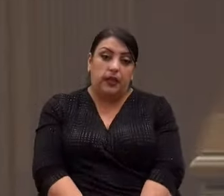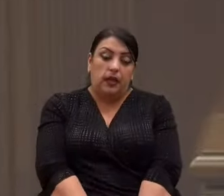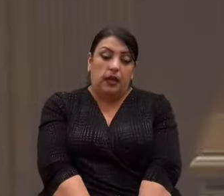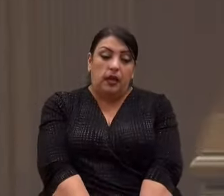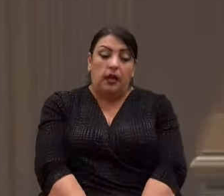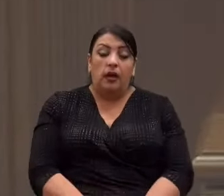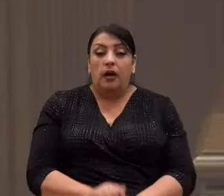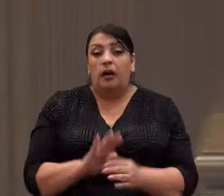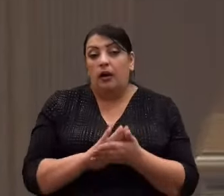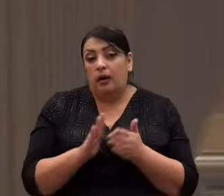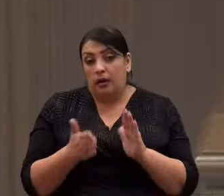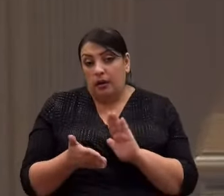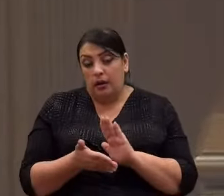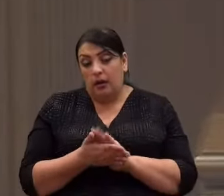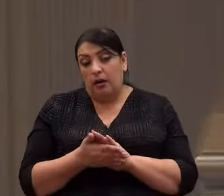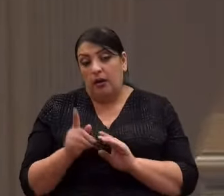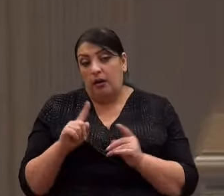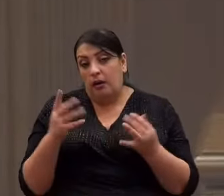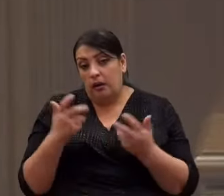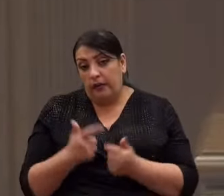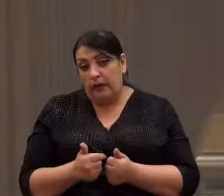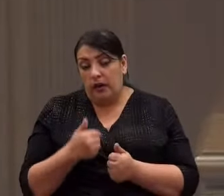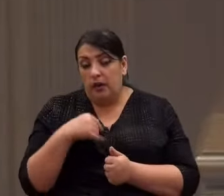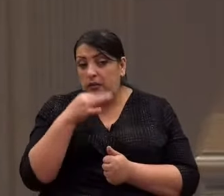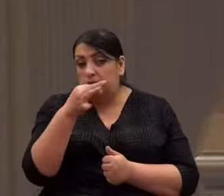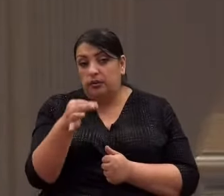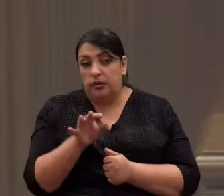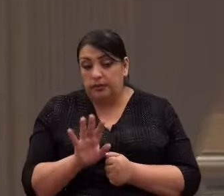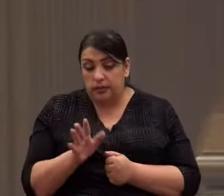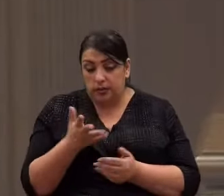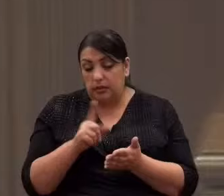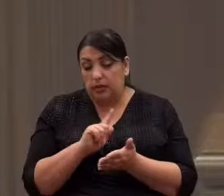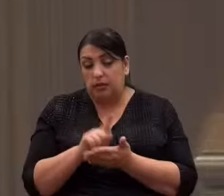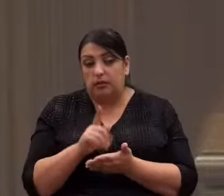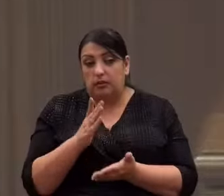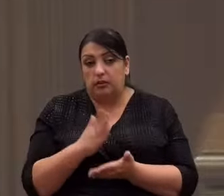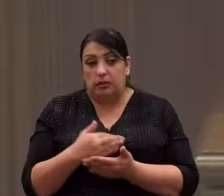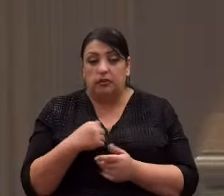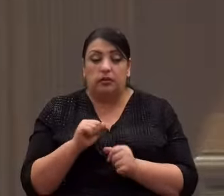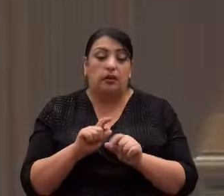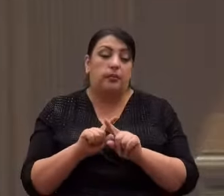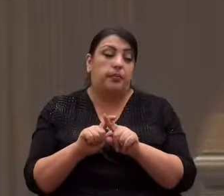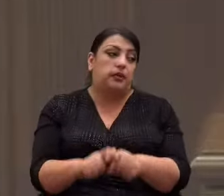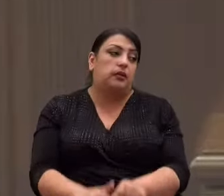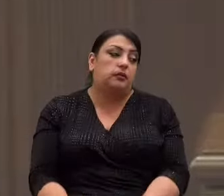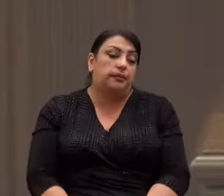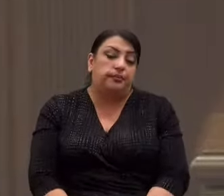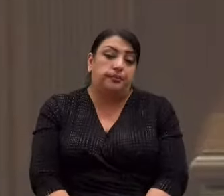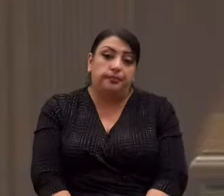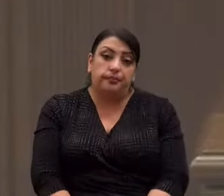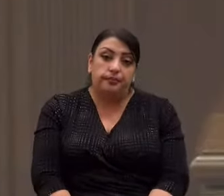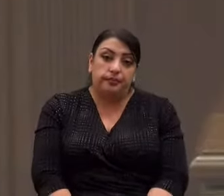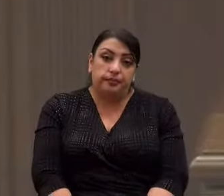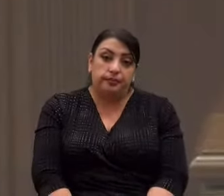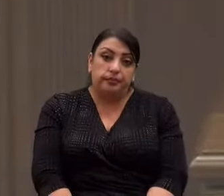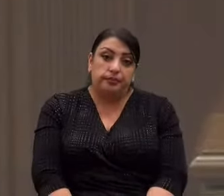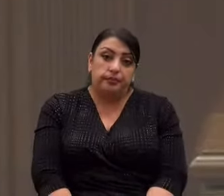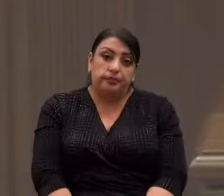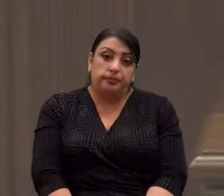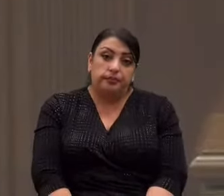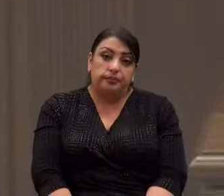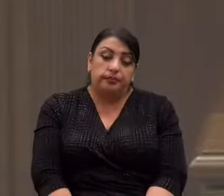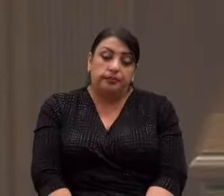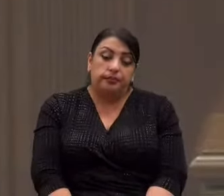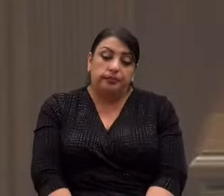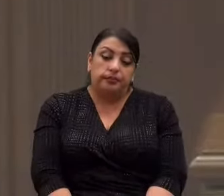Վիճակագրական այլ տվյալներ չնշեմ, եթե հարցեր լինեն կպատասխանեմ, շնորհակալություն։ Շնորհակալություն, պարոն